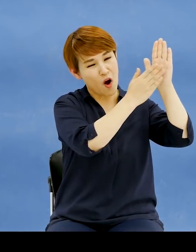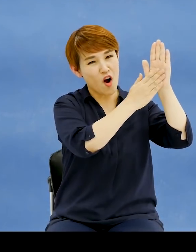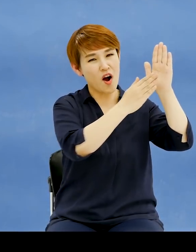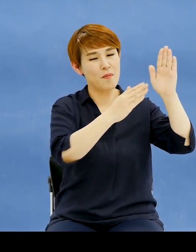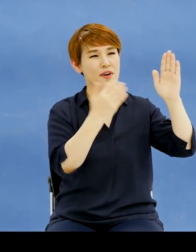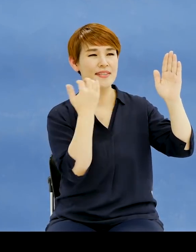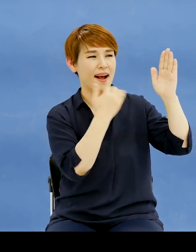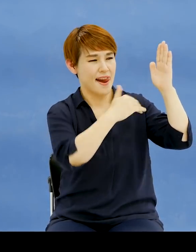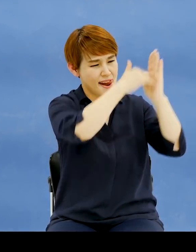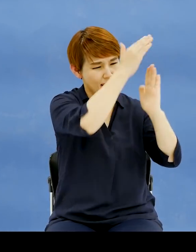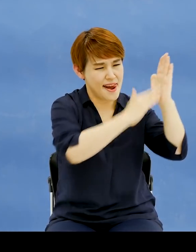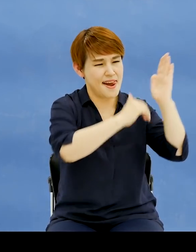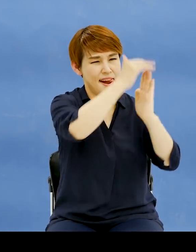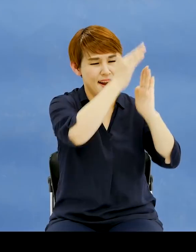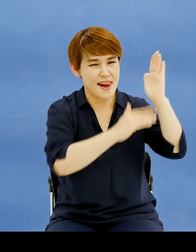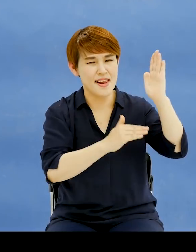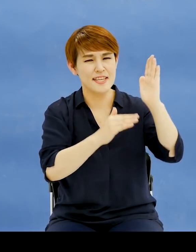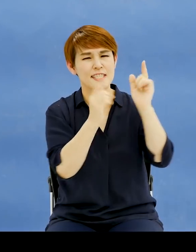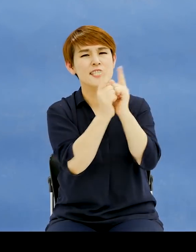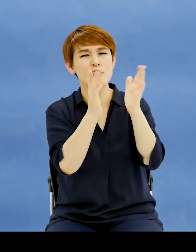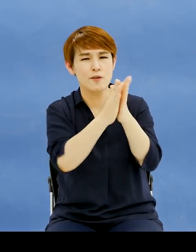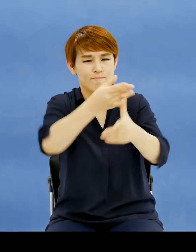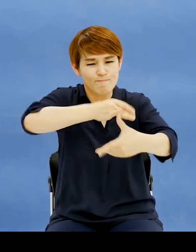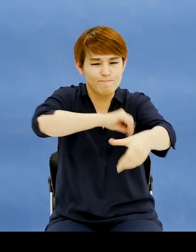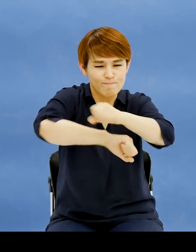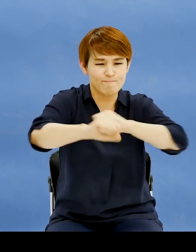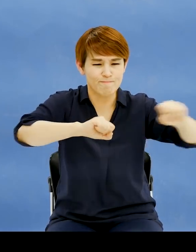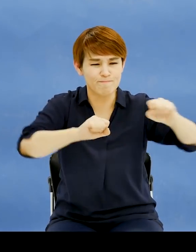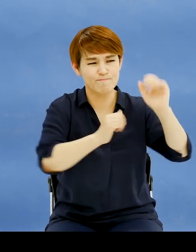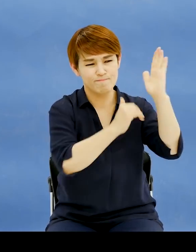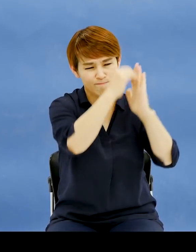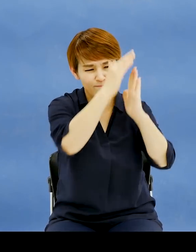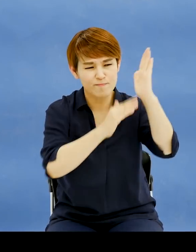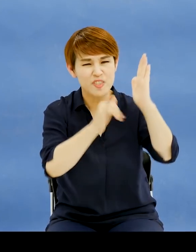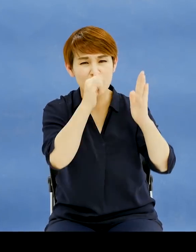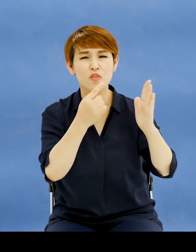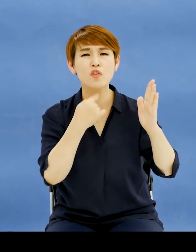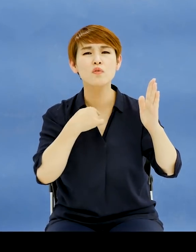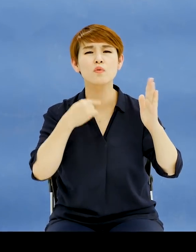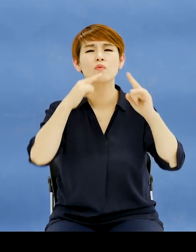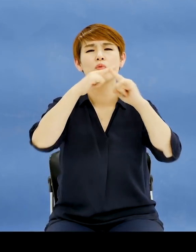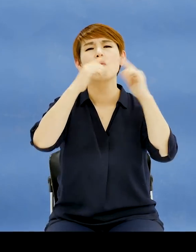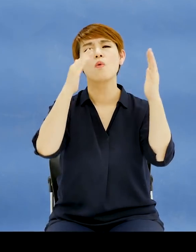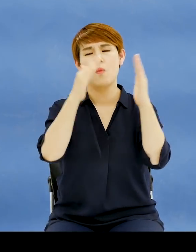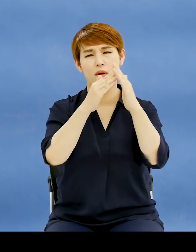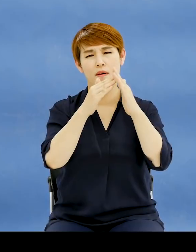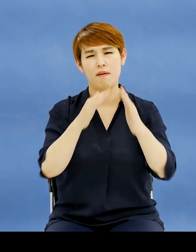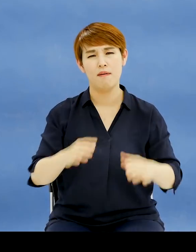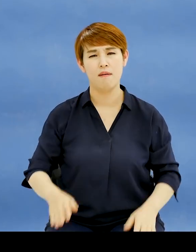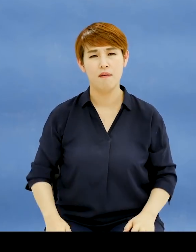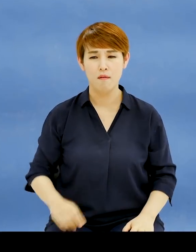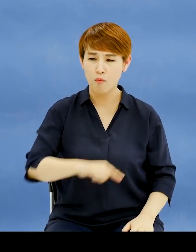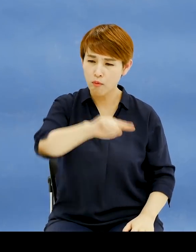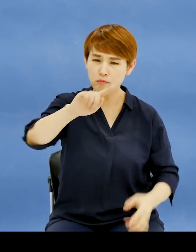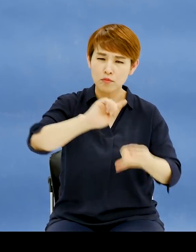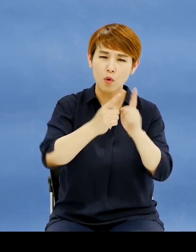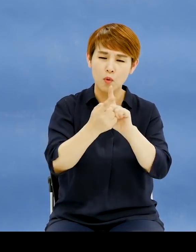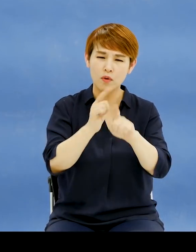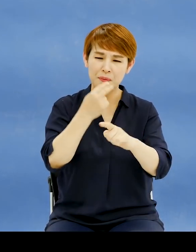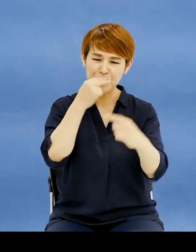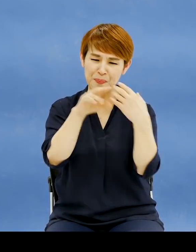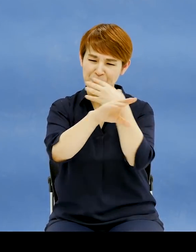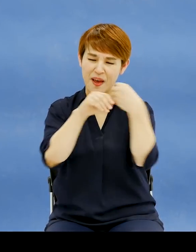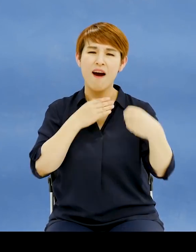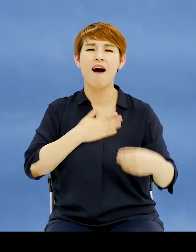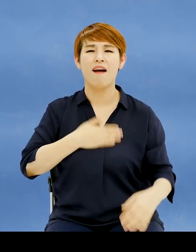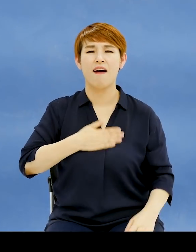약간 빈티지 느낌 나게 하고 페인트도 몇 번 다시 칠하고 저희 손으로 한 거거든요. 그래서 진짜로 어떻게 우리가 살아가는지